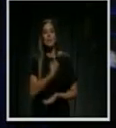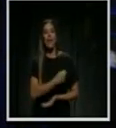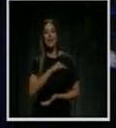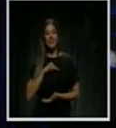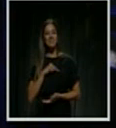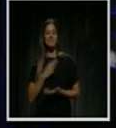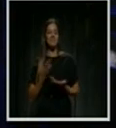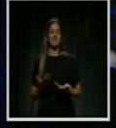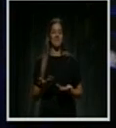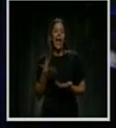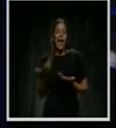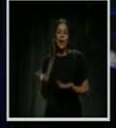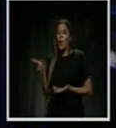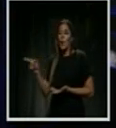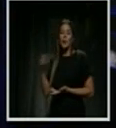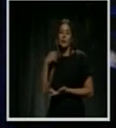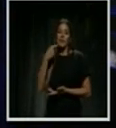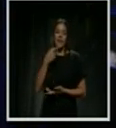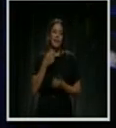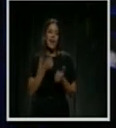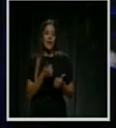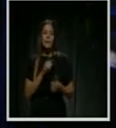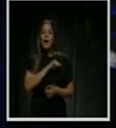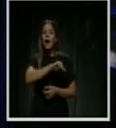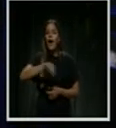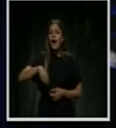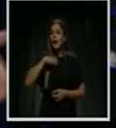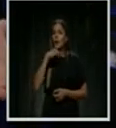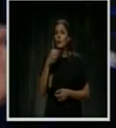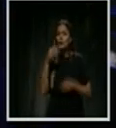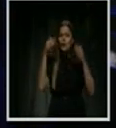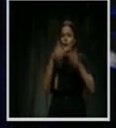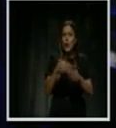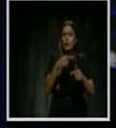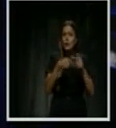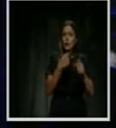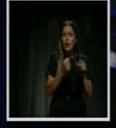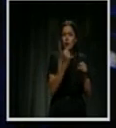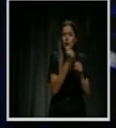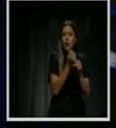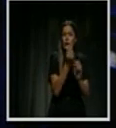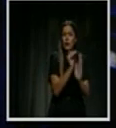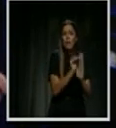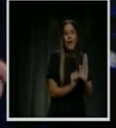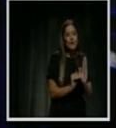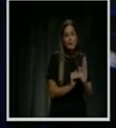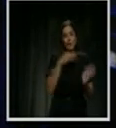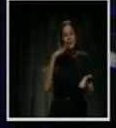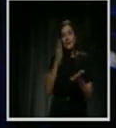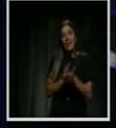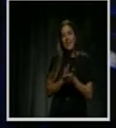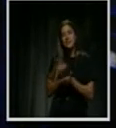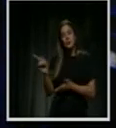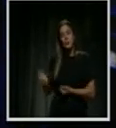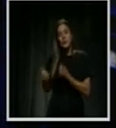n-narrattiva populista illi dal-pajjiż huwa dipendenti fuq il-cheap labor, dik il-narrattiva li sfortunatament tipprova tbigħ inti, anzi dan